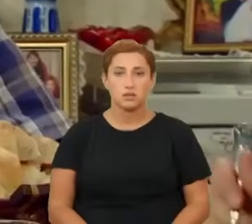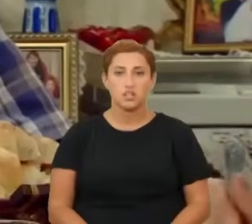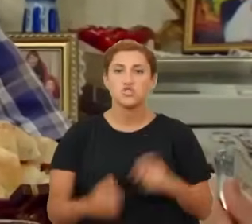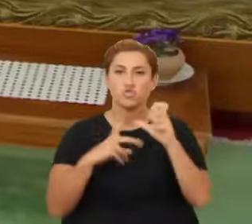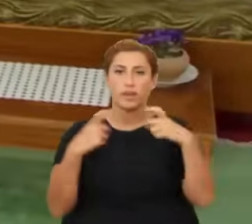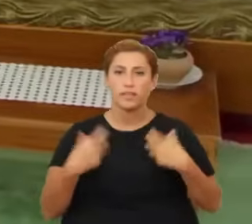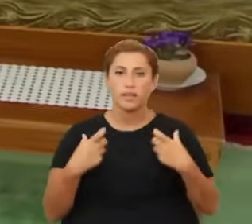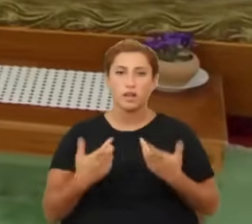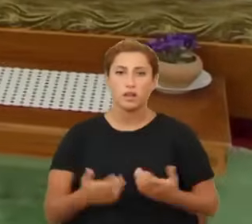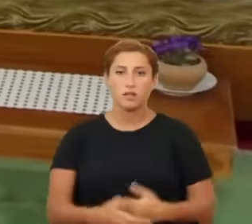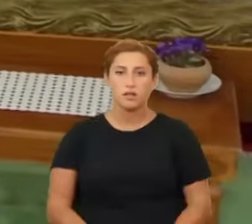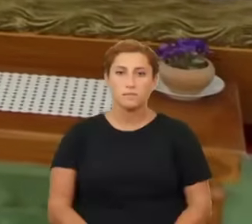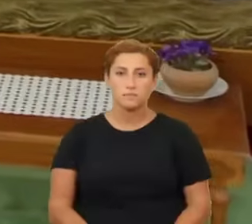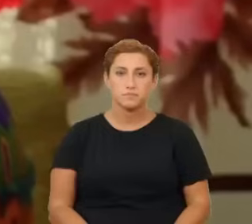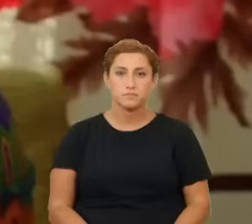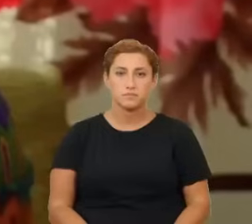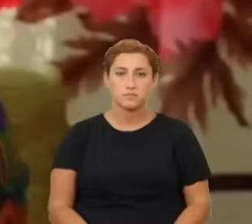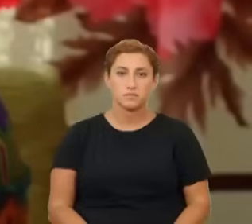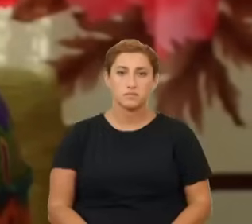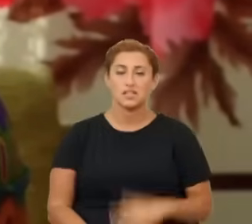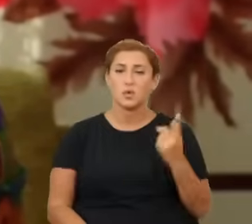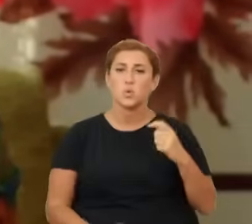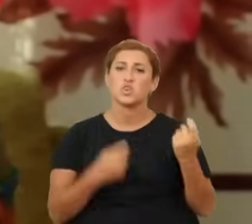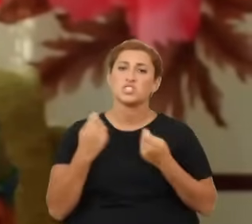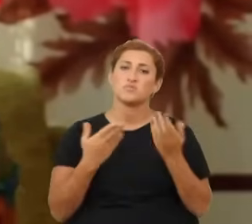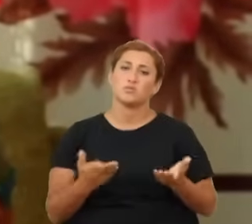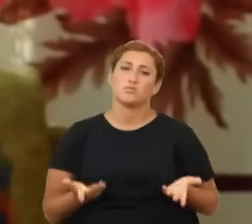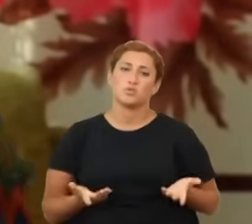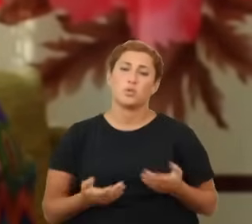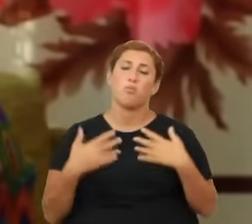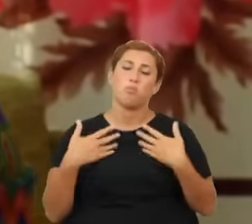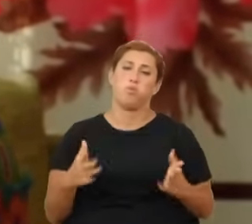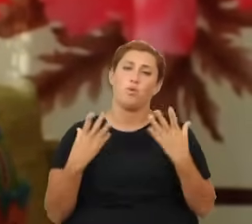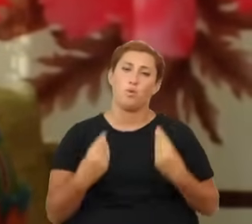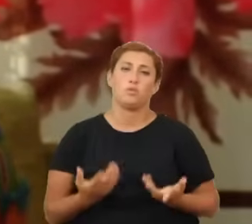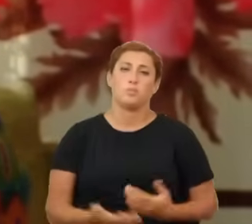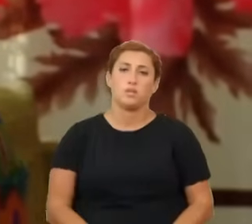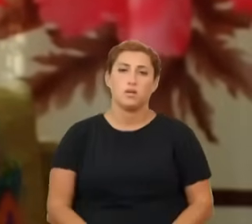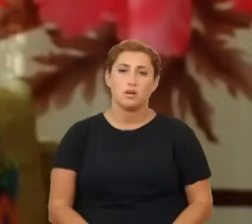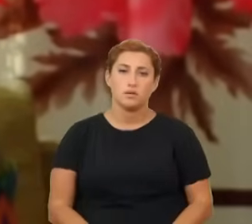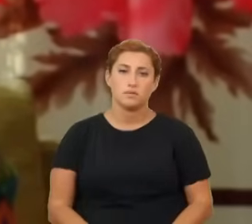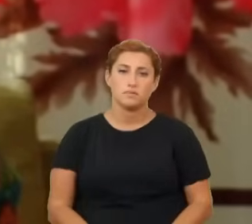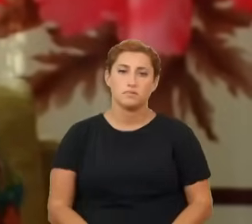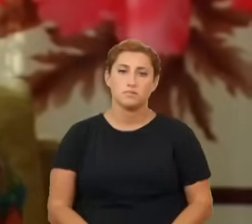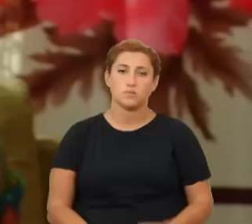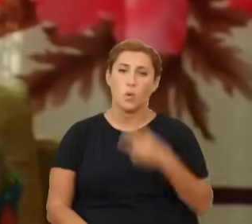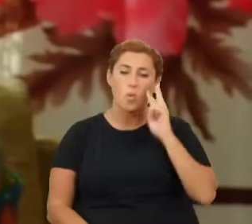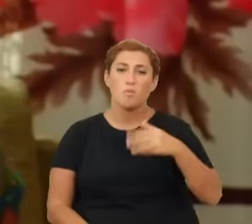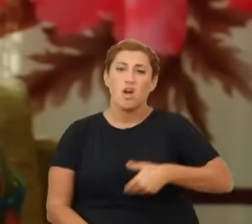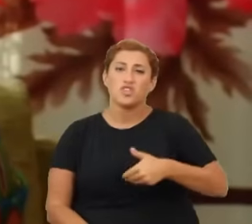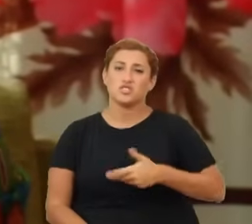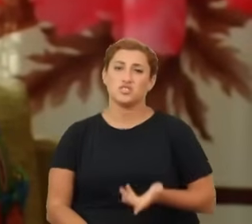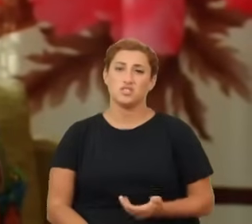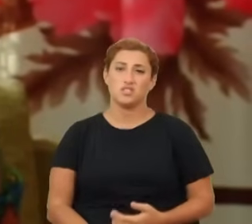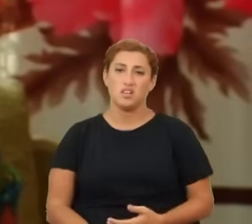Şahin nerede? Zarfın başında. Ya ne zor işmiş bu ya. Pef aldım yemin ediyorum ya. Öldüm açlıktan